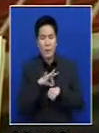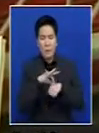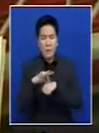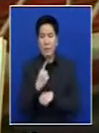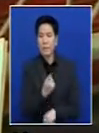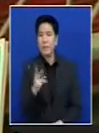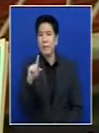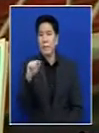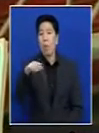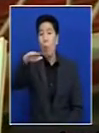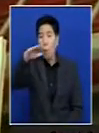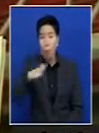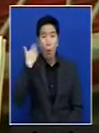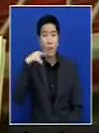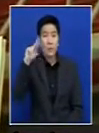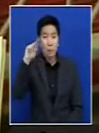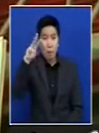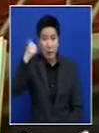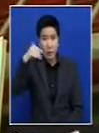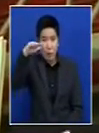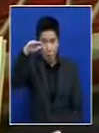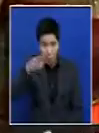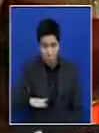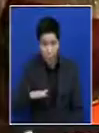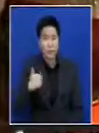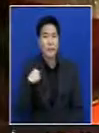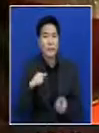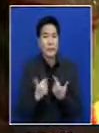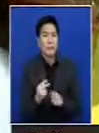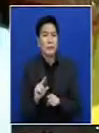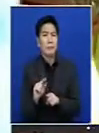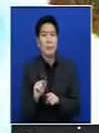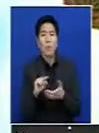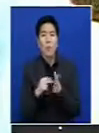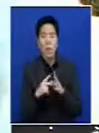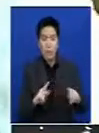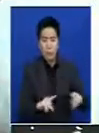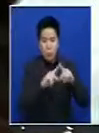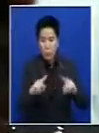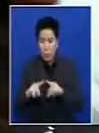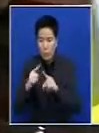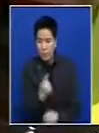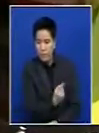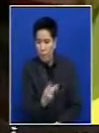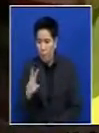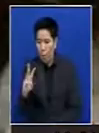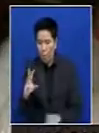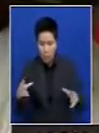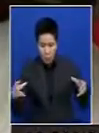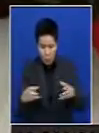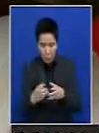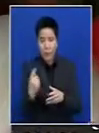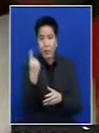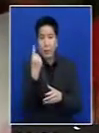จำนวนนี้ลดลงไปค่ะจาก36คนในรัฐบาลชุดปัจจุบันโดยที่จะยุบรวมกระทรวง6แห่งเข้าด้วยกันเหลือเพียงแค่กระทรว